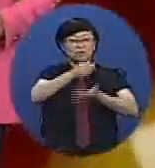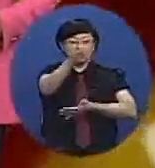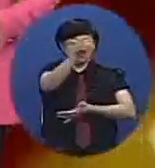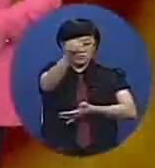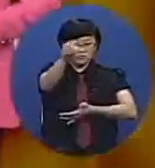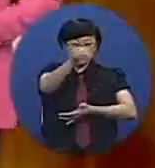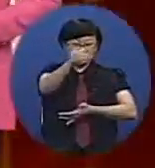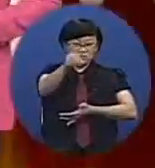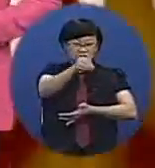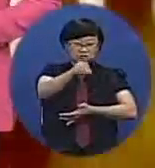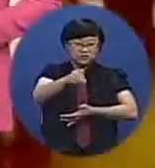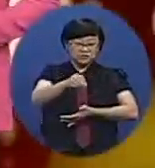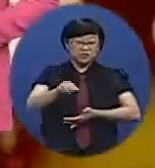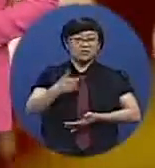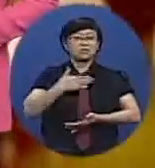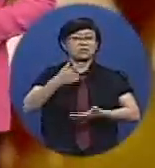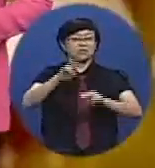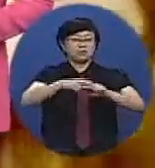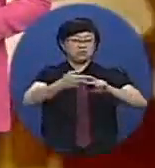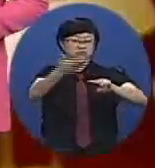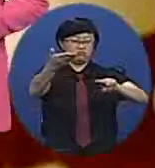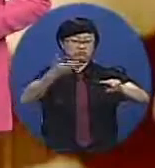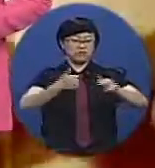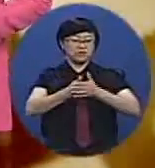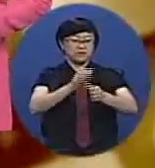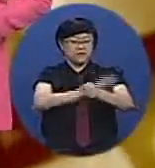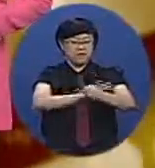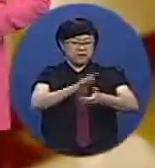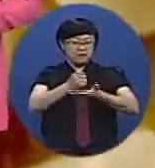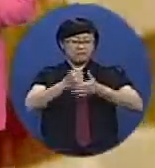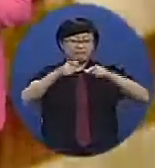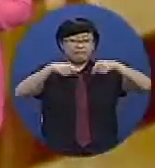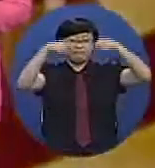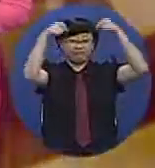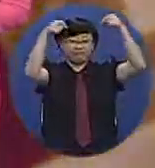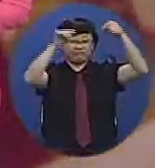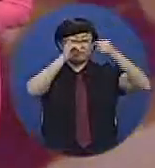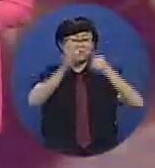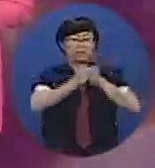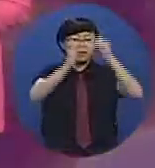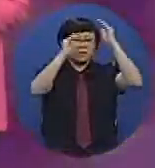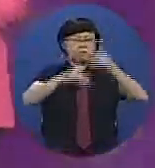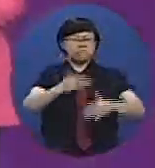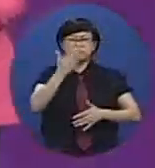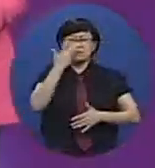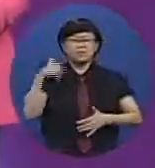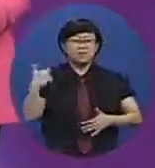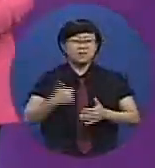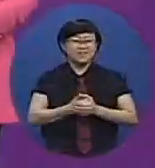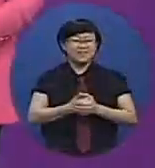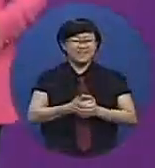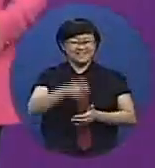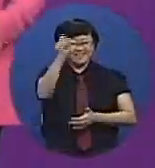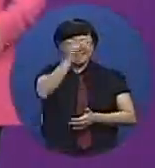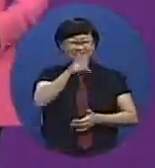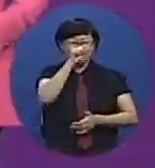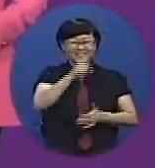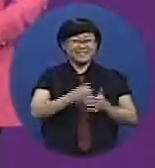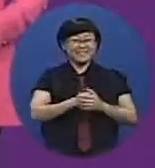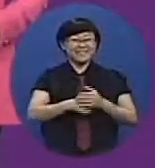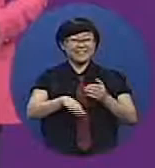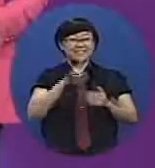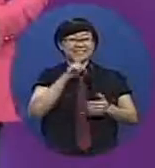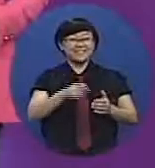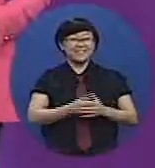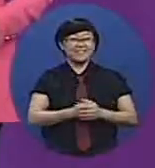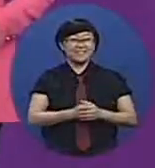붓글씨를 저에게 보내주셨는데요. 네, 내용이요. 제가 잘 간직하겠습니다. 붓글씨 내용은 모르겠어요. 워낙 아, 필체가지고 오셔서 한번 아유. 검토